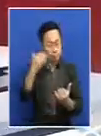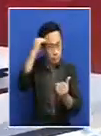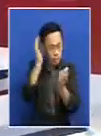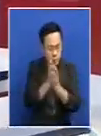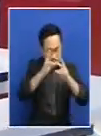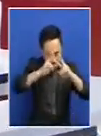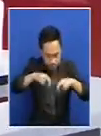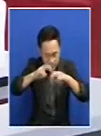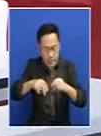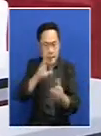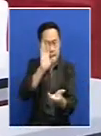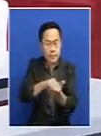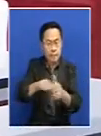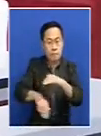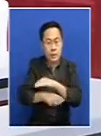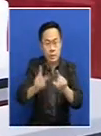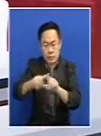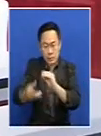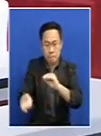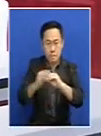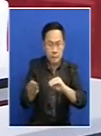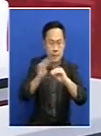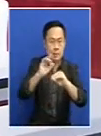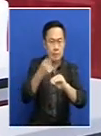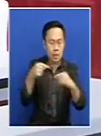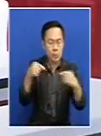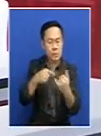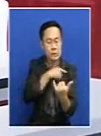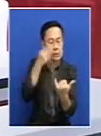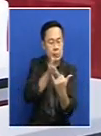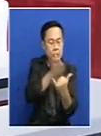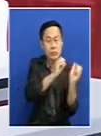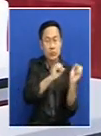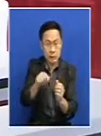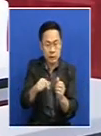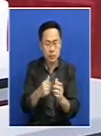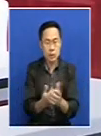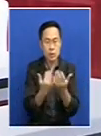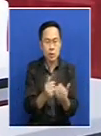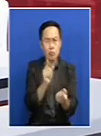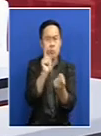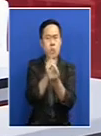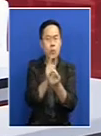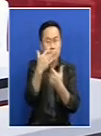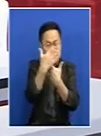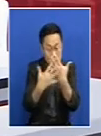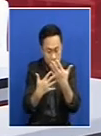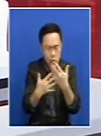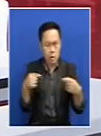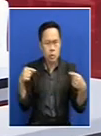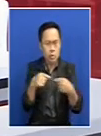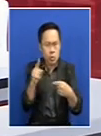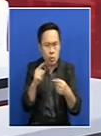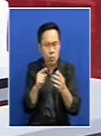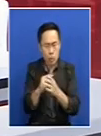ยังคงเร่งแกะรอยตามหาหลักฐานเพิ่มเติมนะคะสำหรับคดีนี้ซึ่งล่าสุดเองนะคะก็ไปพบคราบเลือดอยู่บ